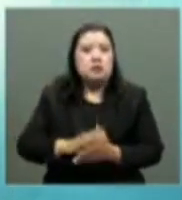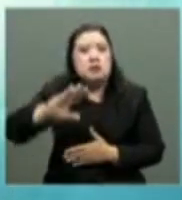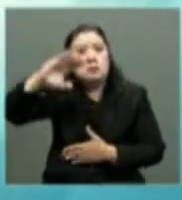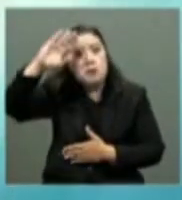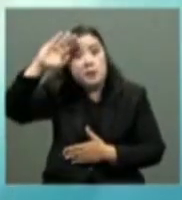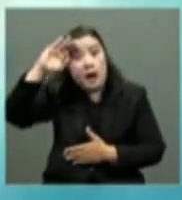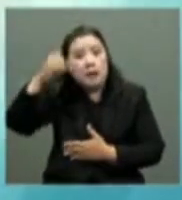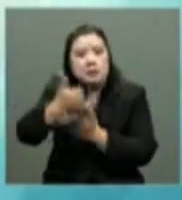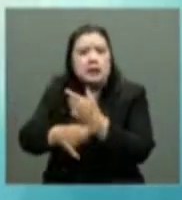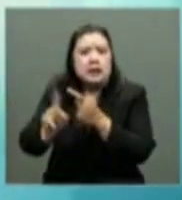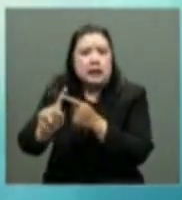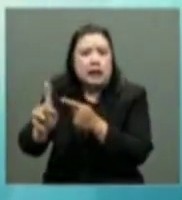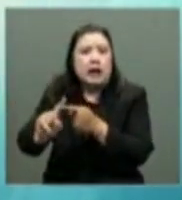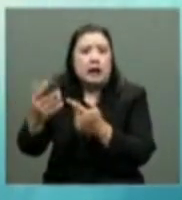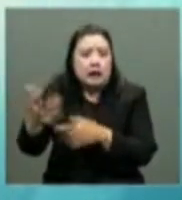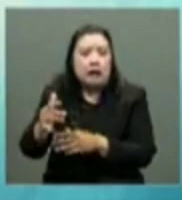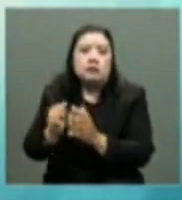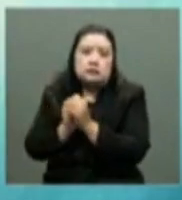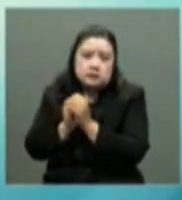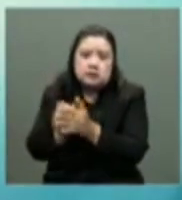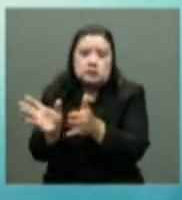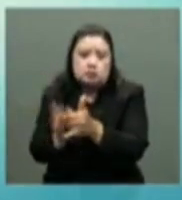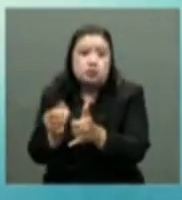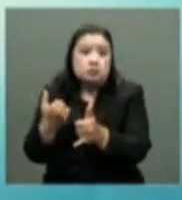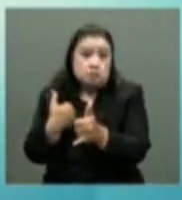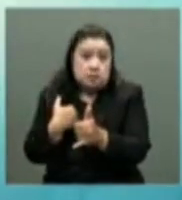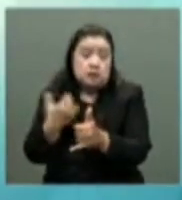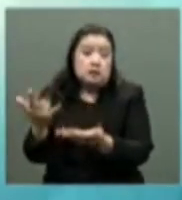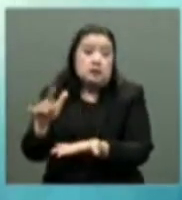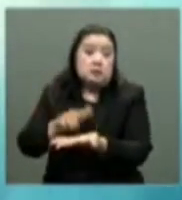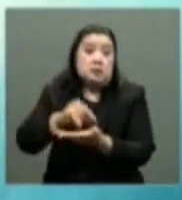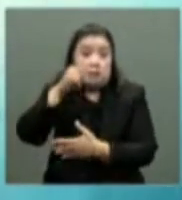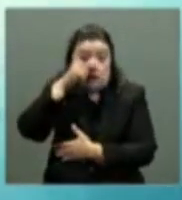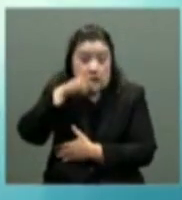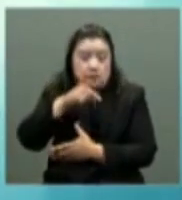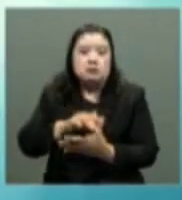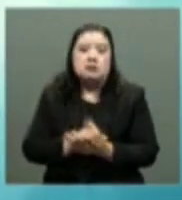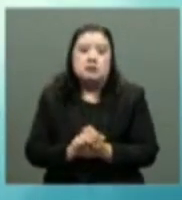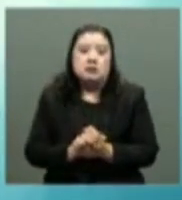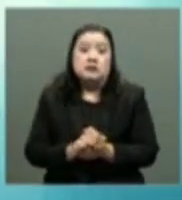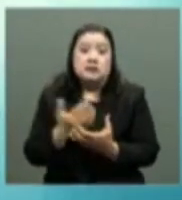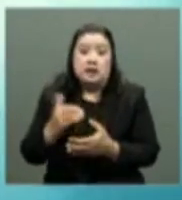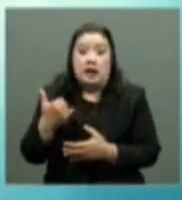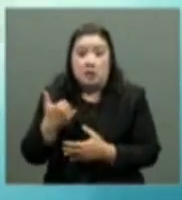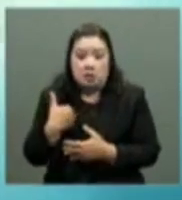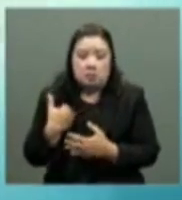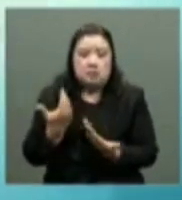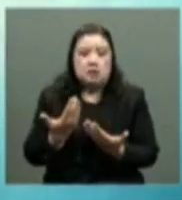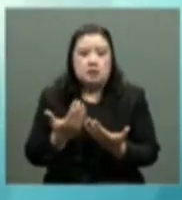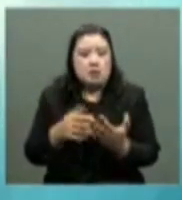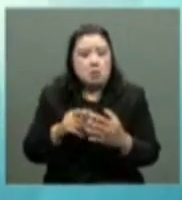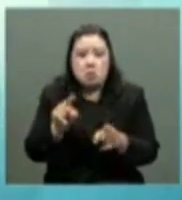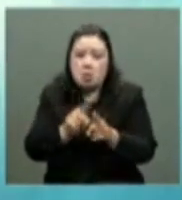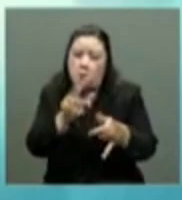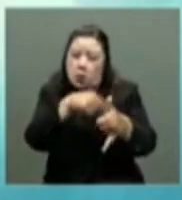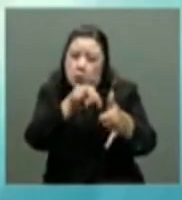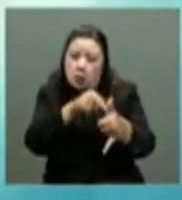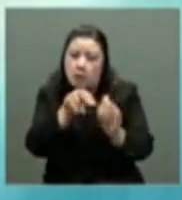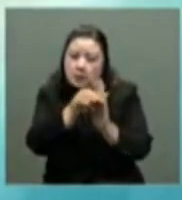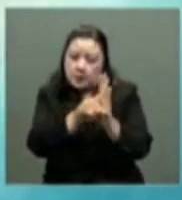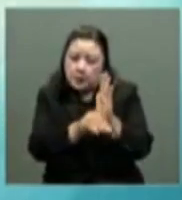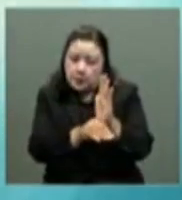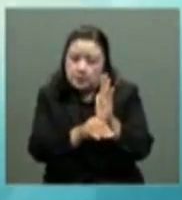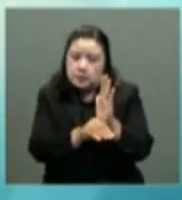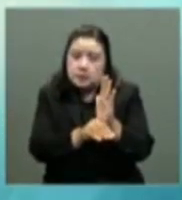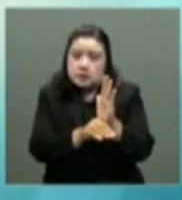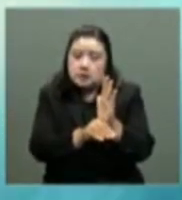างประเทศหรือไปสัมผัสกับคนจีนนู่นนี่นั่นทั้งหลายเนี่ยฮะแต่ก่อนนี่ข้อเข้าได้เนี่ยกว่าจะได้ตรวจเนี่ยน้อยข้อตอนนี้ขยายออกมาหล